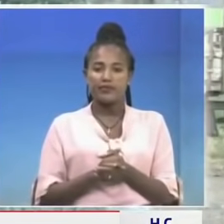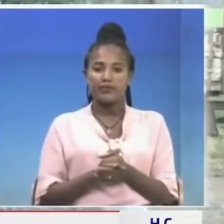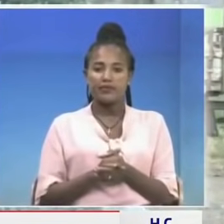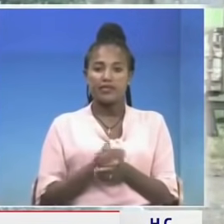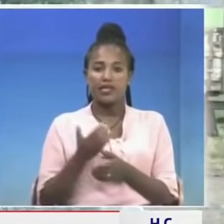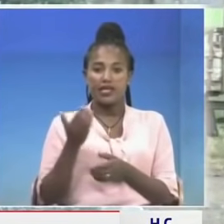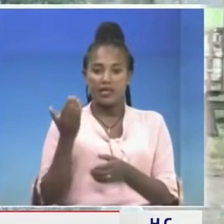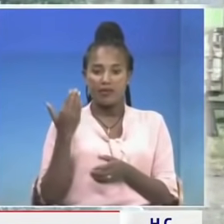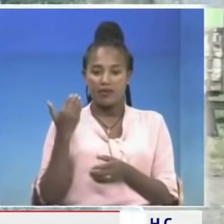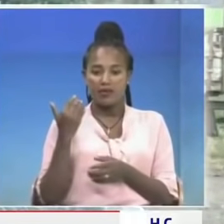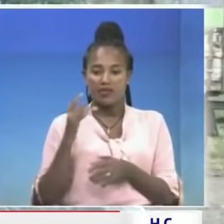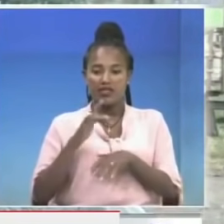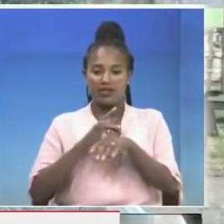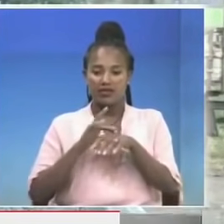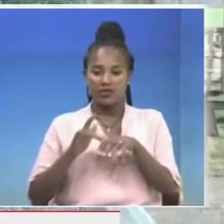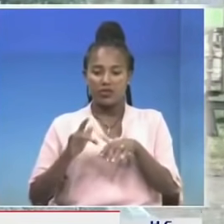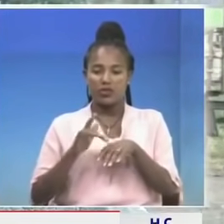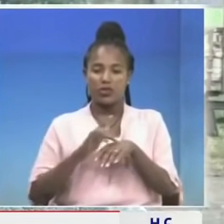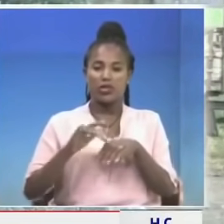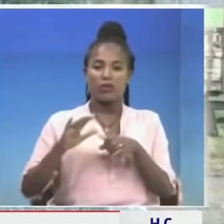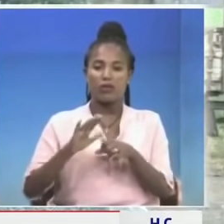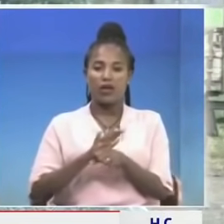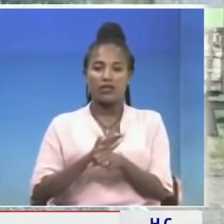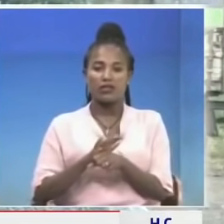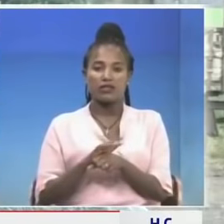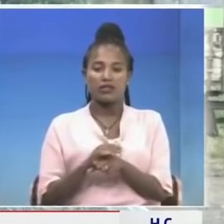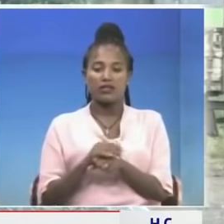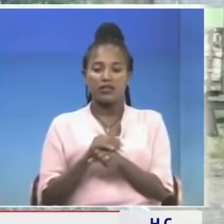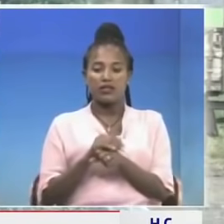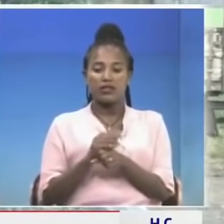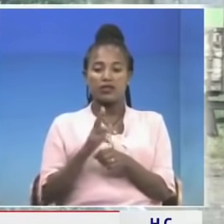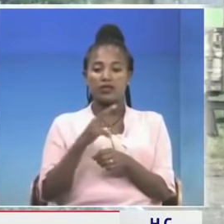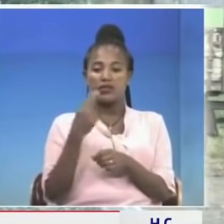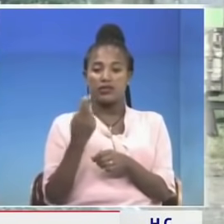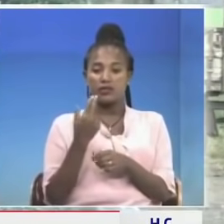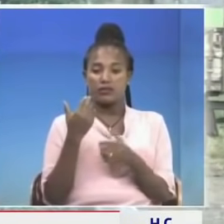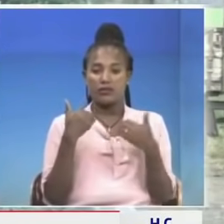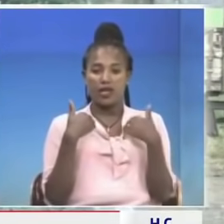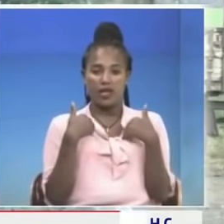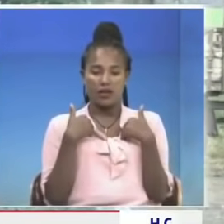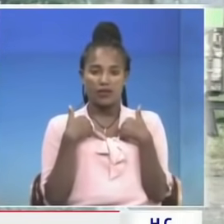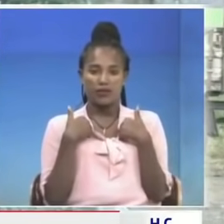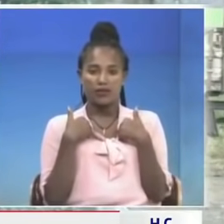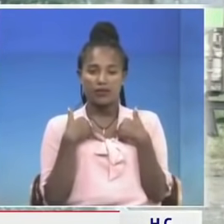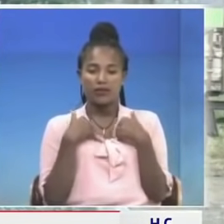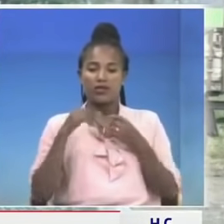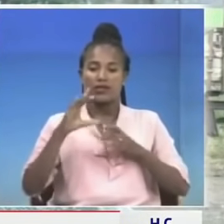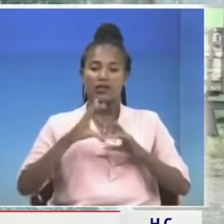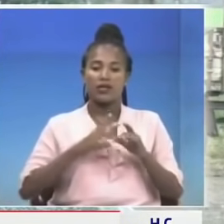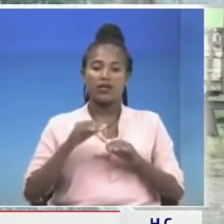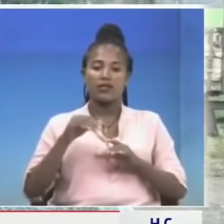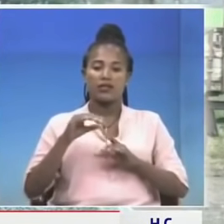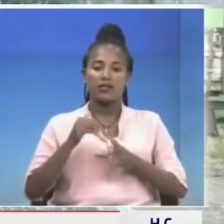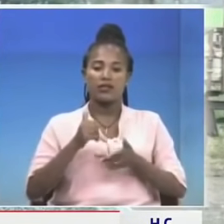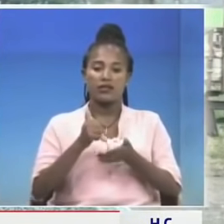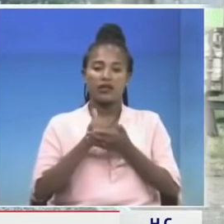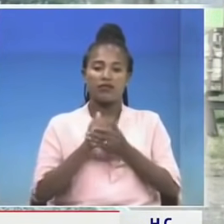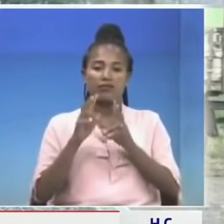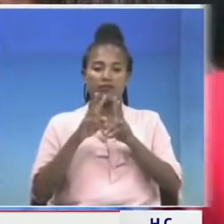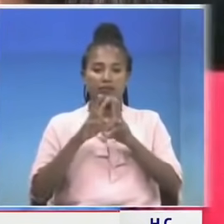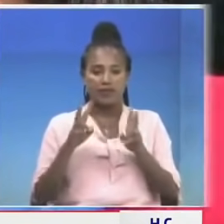ክፍተቶችን ጋፖችን ለመሙላት አስተዋጽኦ ስለሚያደርግ የተደረገልን ድጋፍ